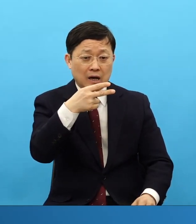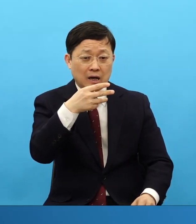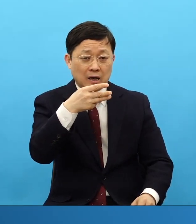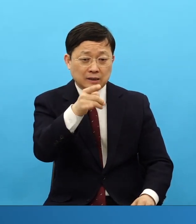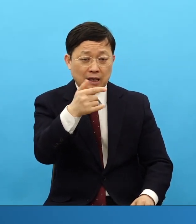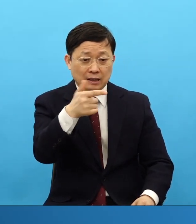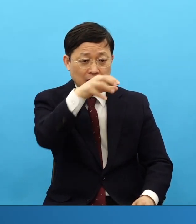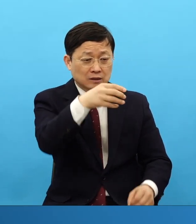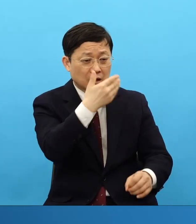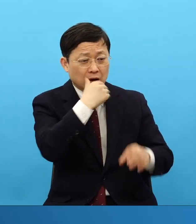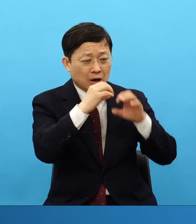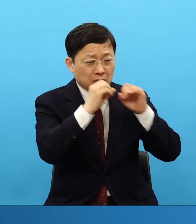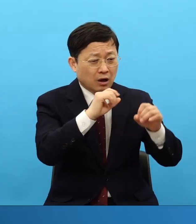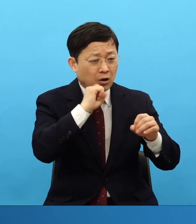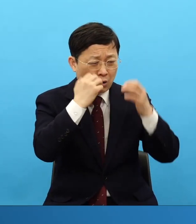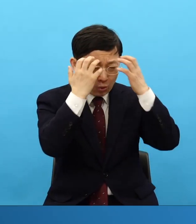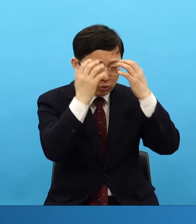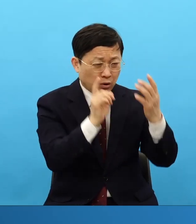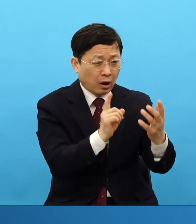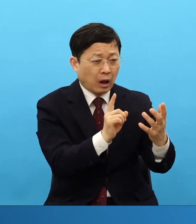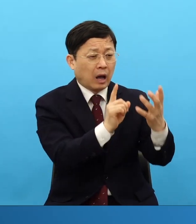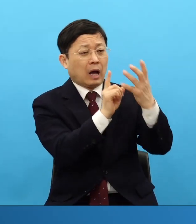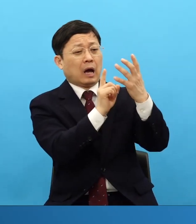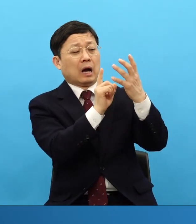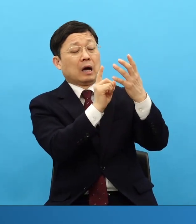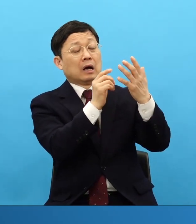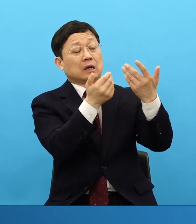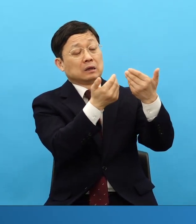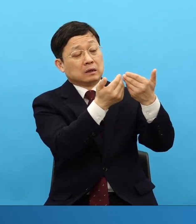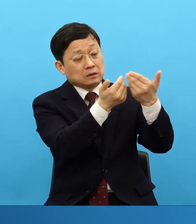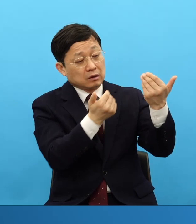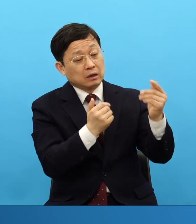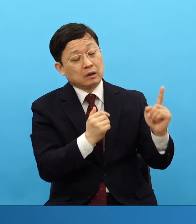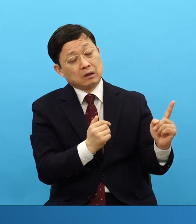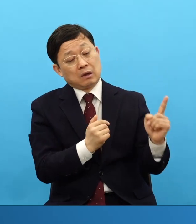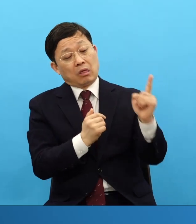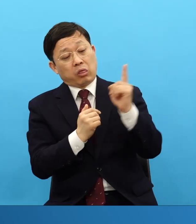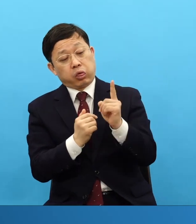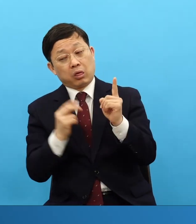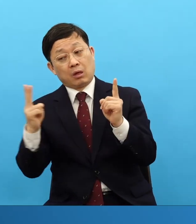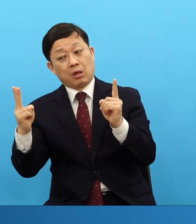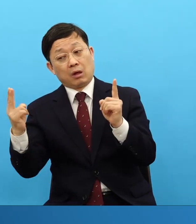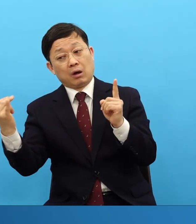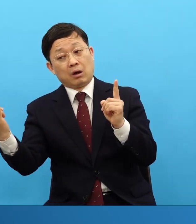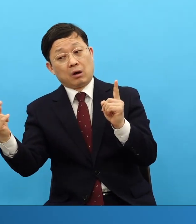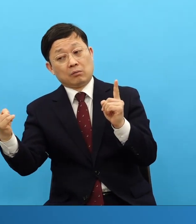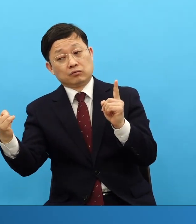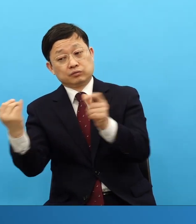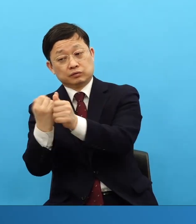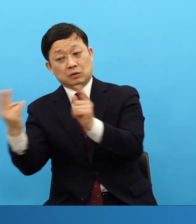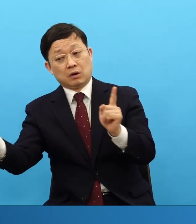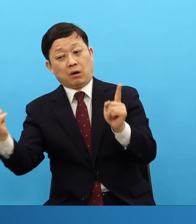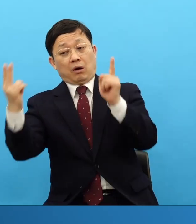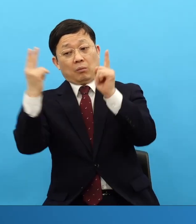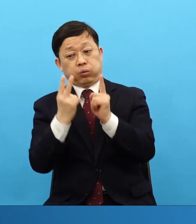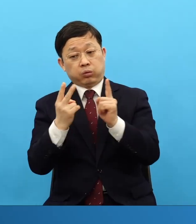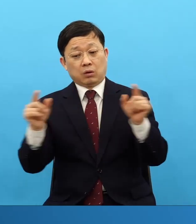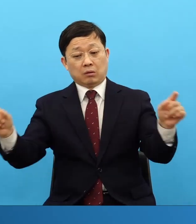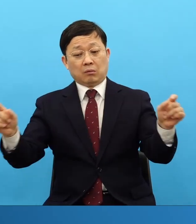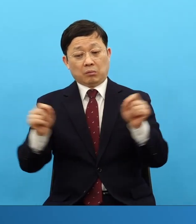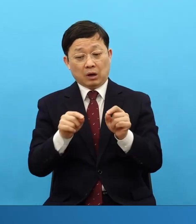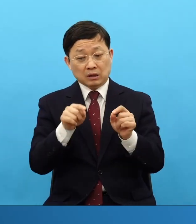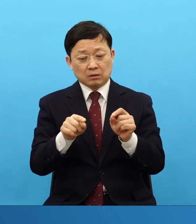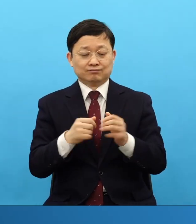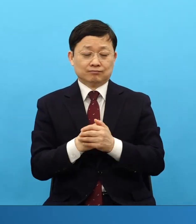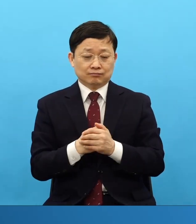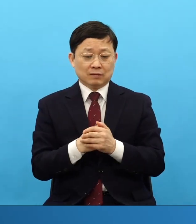Athens evangelism. 근데 그게 아니라는 겁니다. But that is not the case. 하나님은 최고의 만남을 주신 겁니다. God allowed the greatest